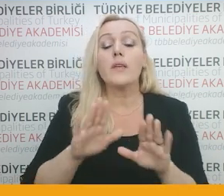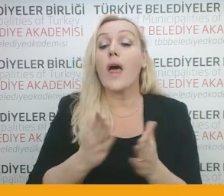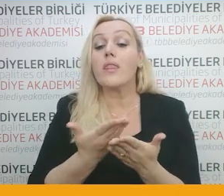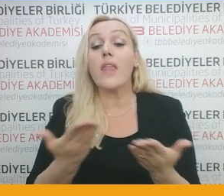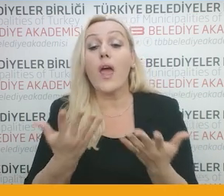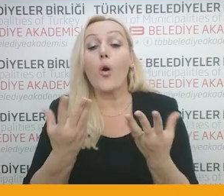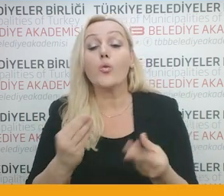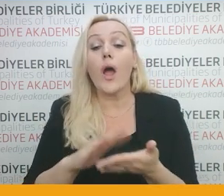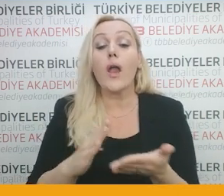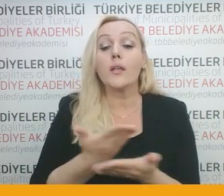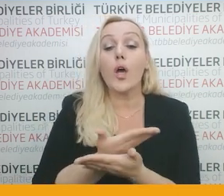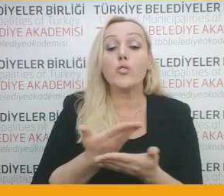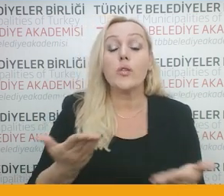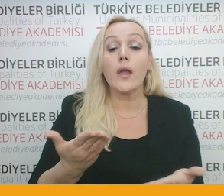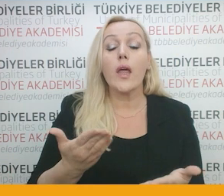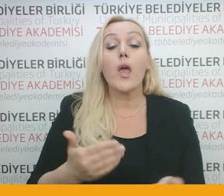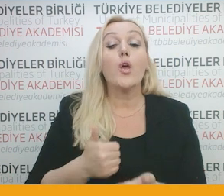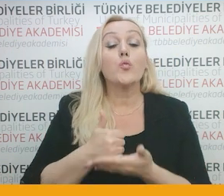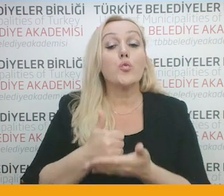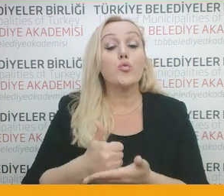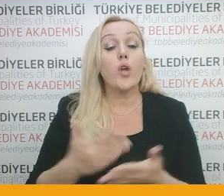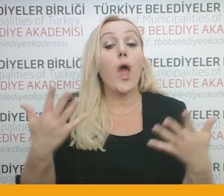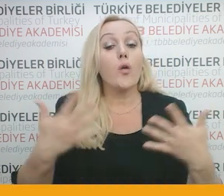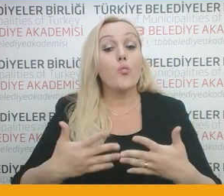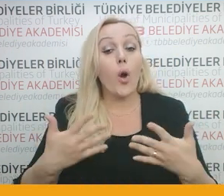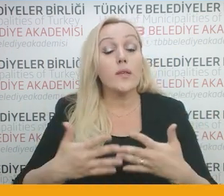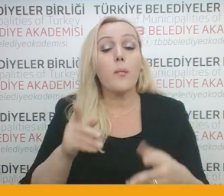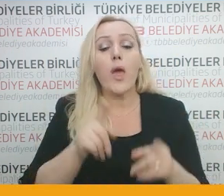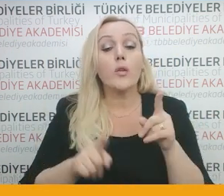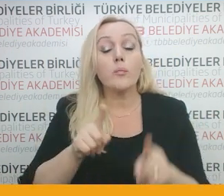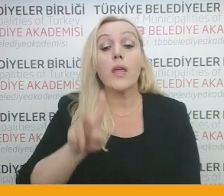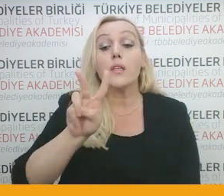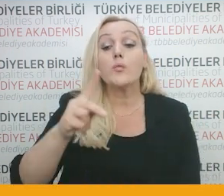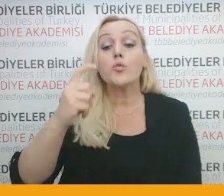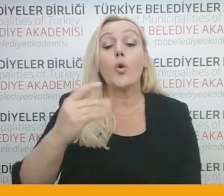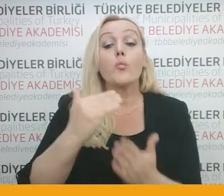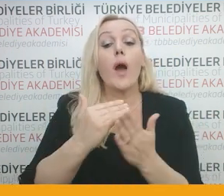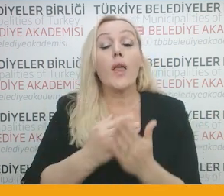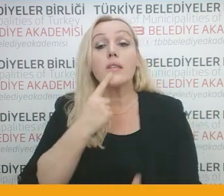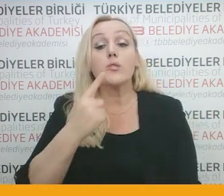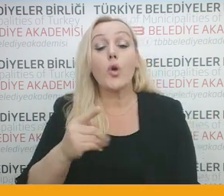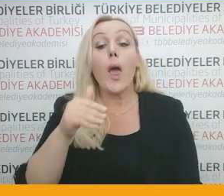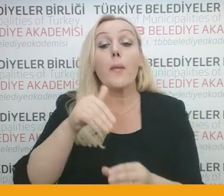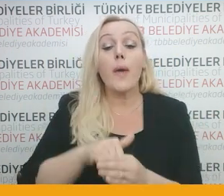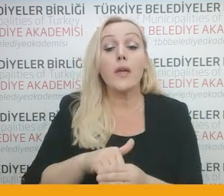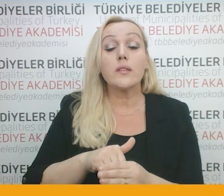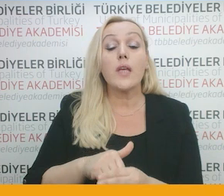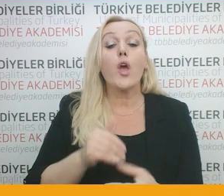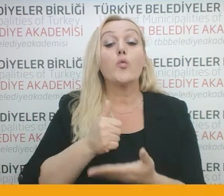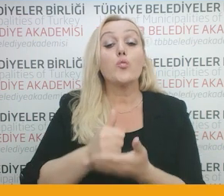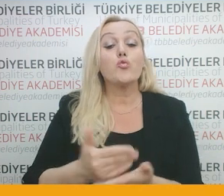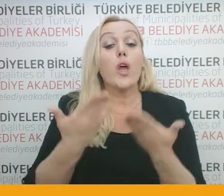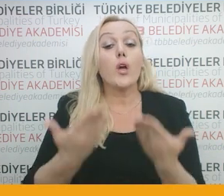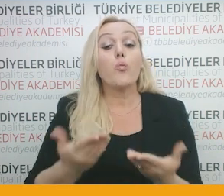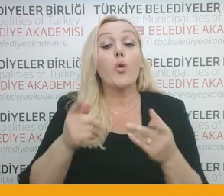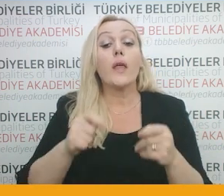arkadaşlar? Arkadaşlar Bütçe Muhasebe Yönetmeni'nin 29. maddesinde diyor ki meclis bütçeyi bütünüyle reddeder ve yasal süresi